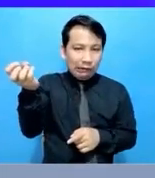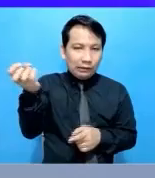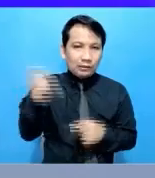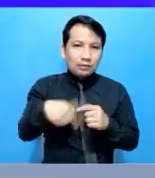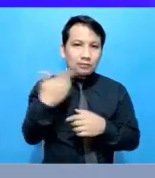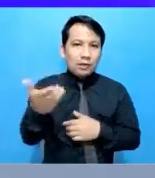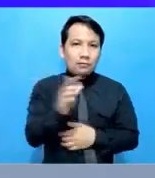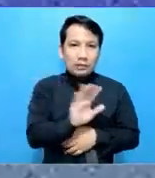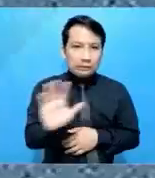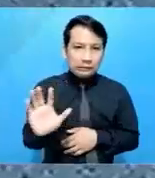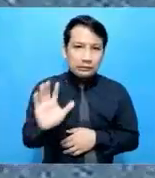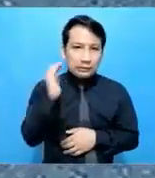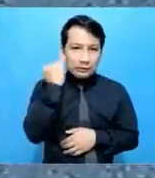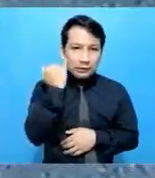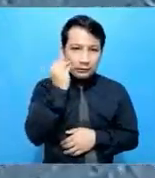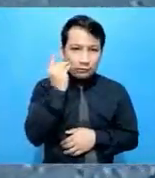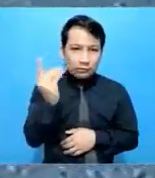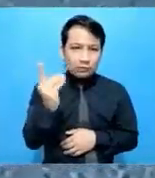Jenny Dongon.